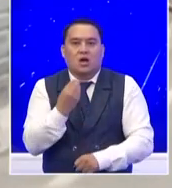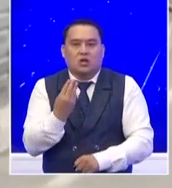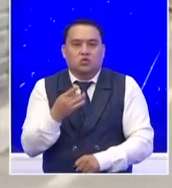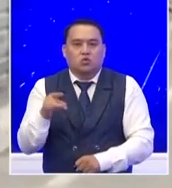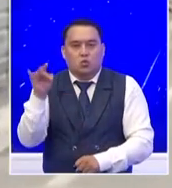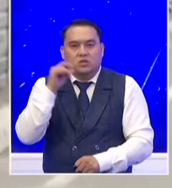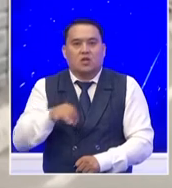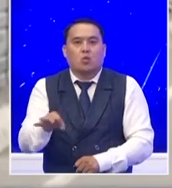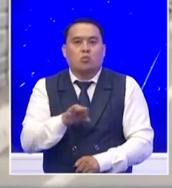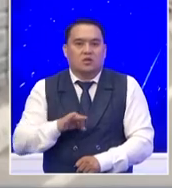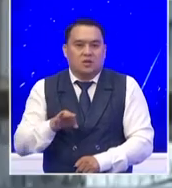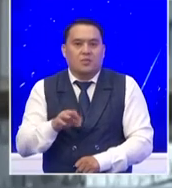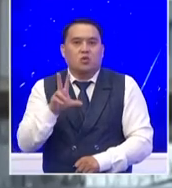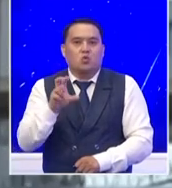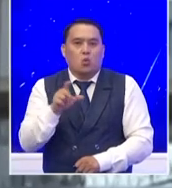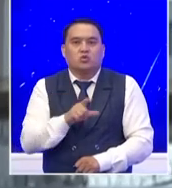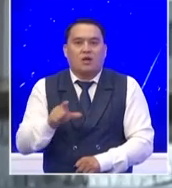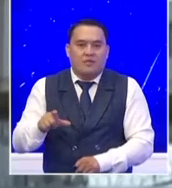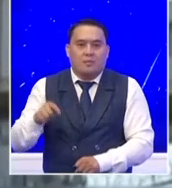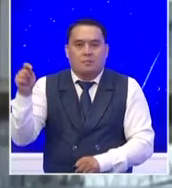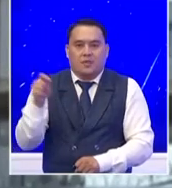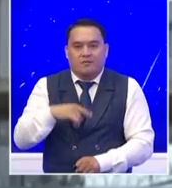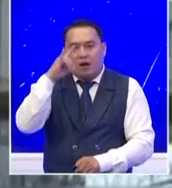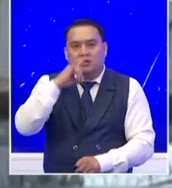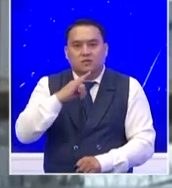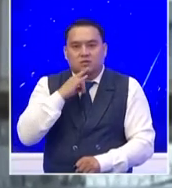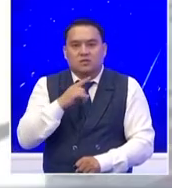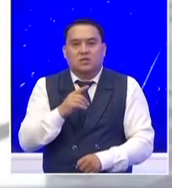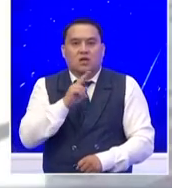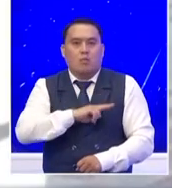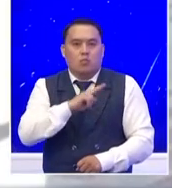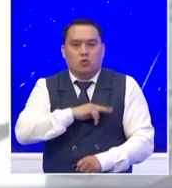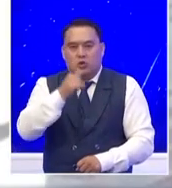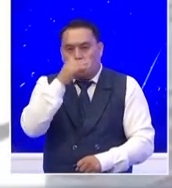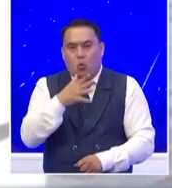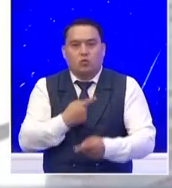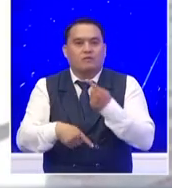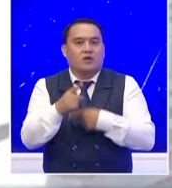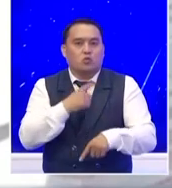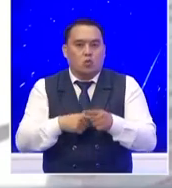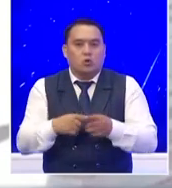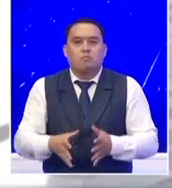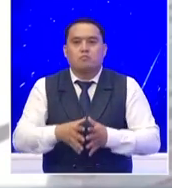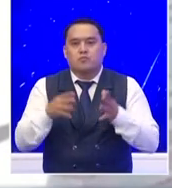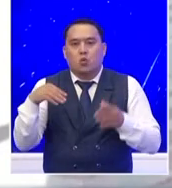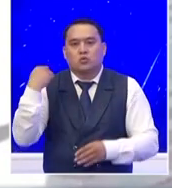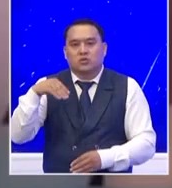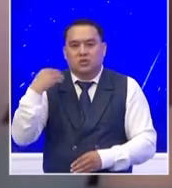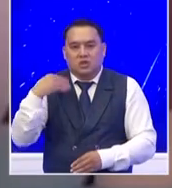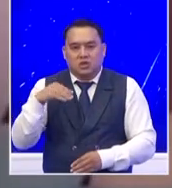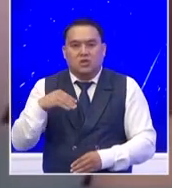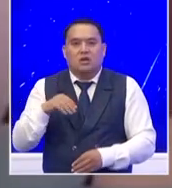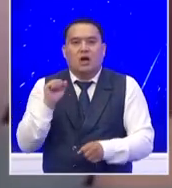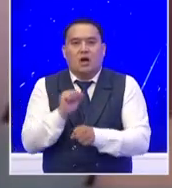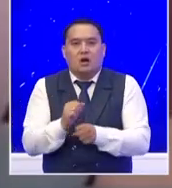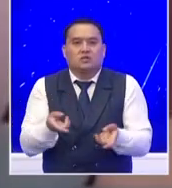районе Туркестанской области. Около 300 человек, приехавших в Казахстан на заработки, не могут вернуться на родину. Большинство из граждан